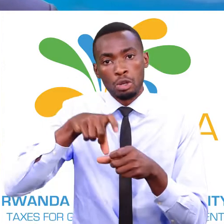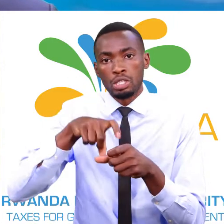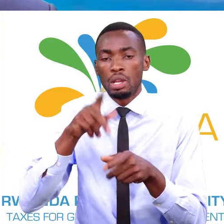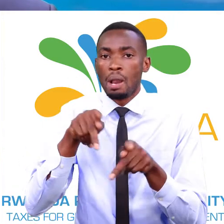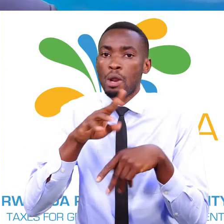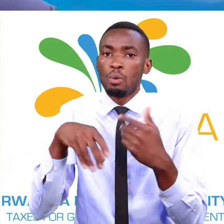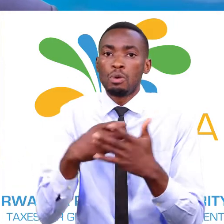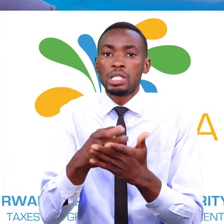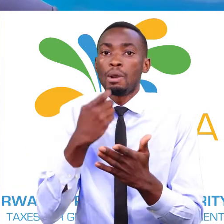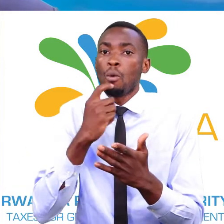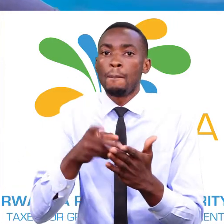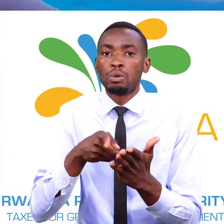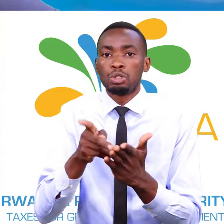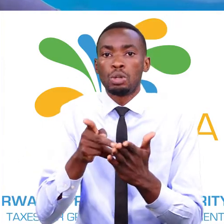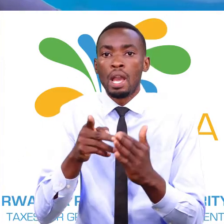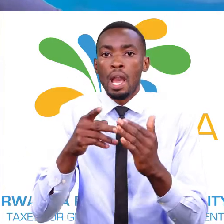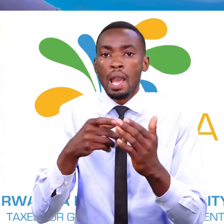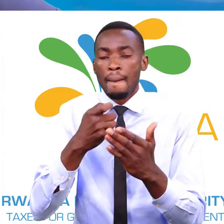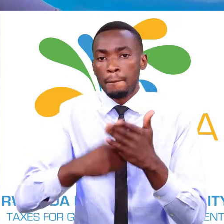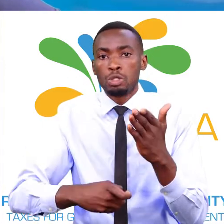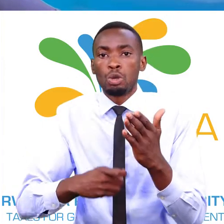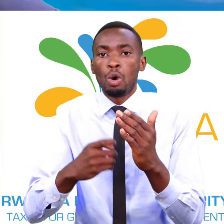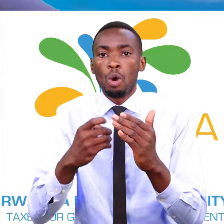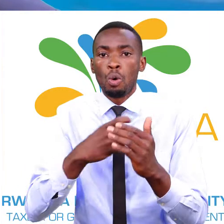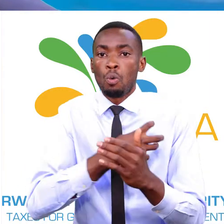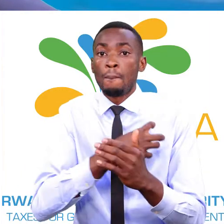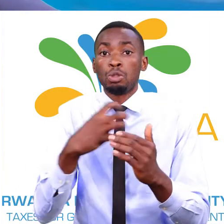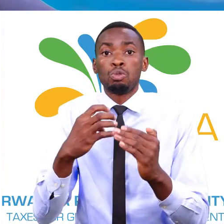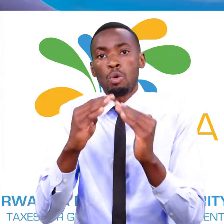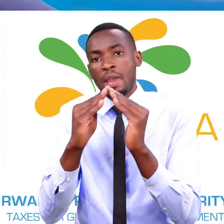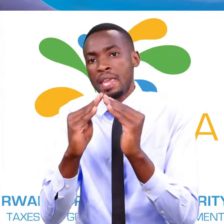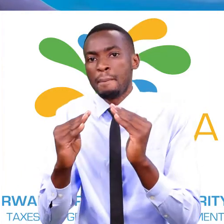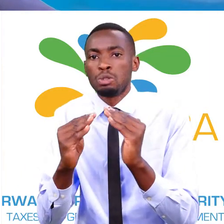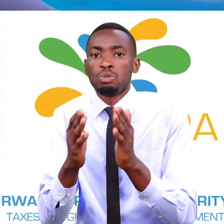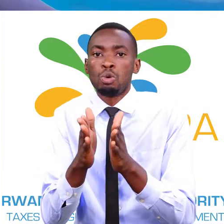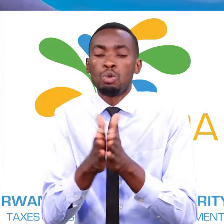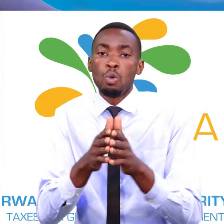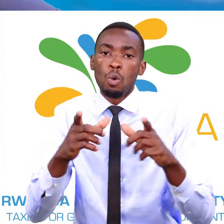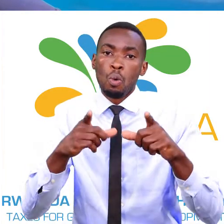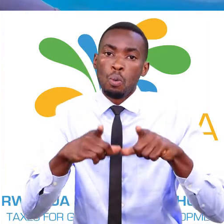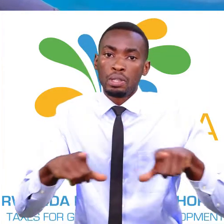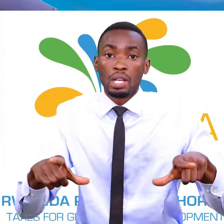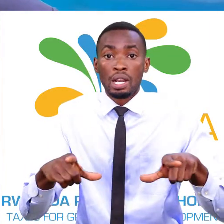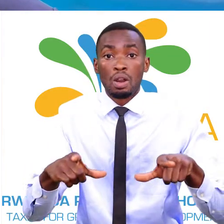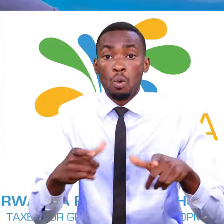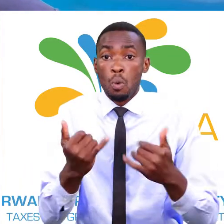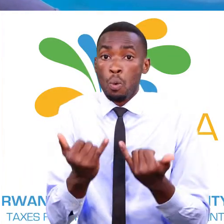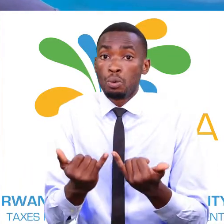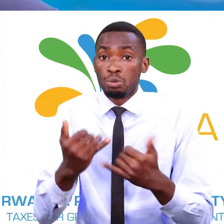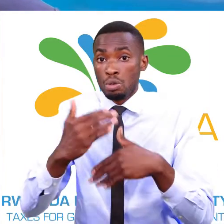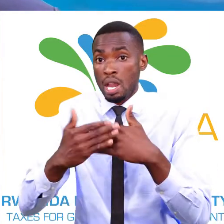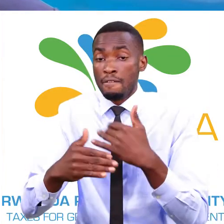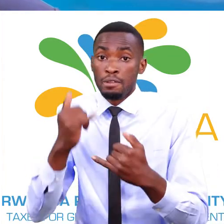mutungo utimukanwa yegereje umusozo. Iyo sinatinya kuvuga ko ageze ku musozo kuko dushikaje